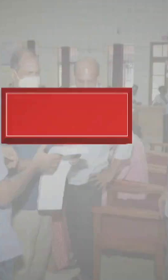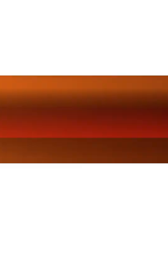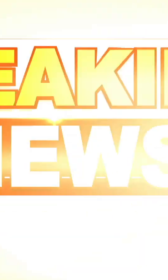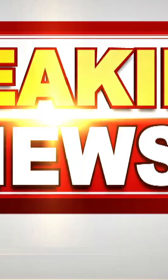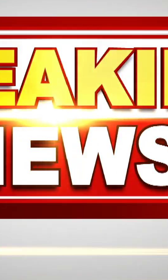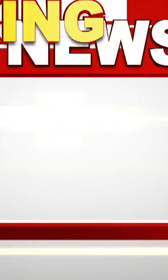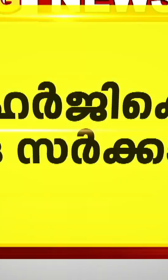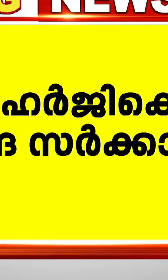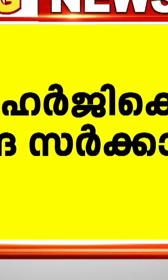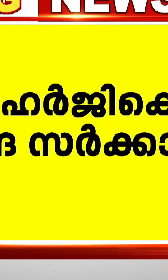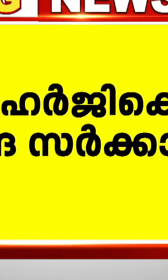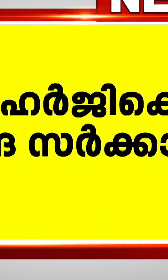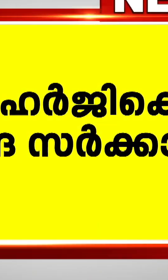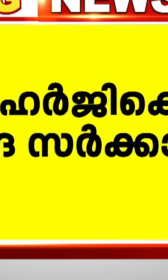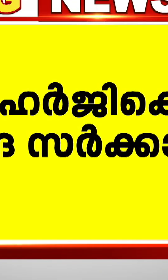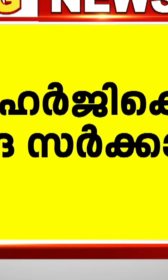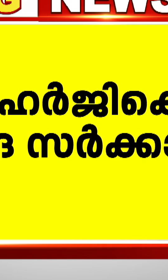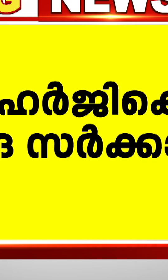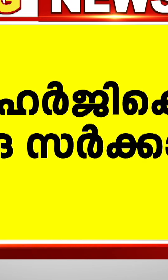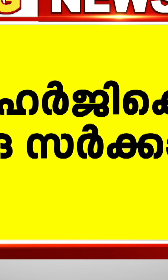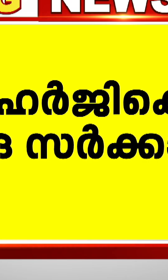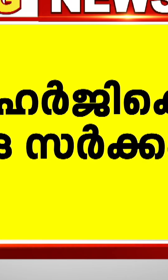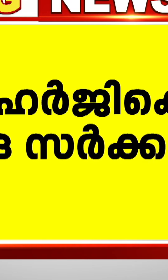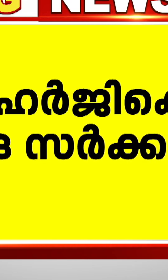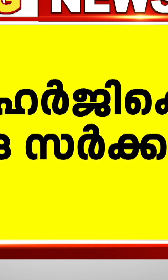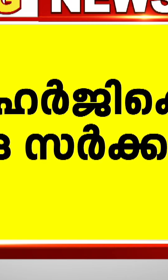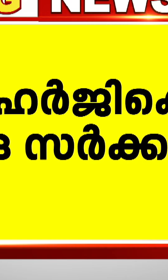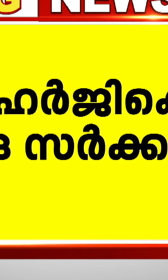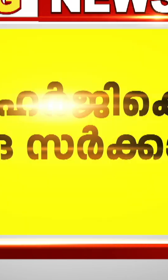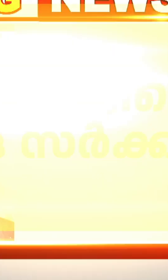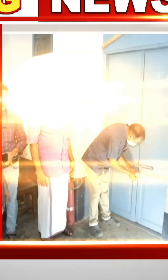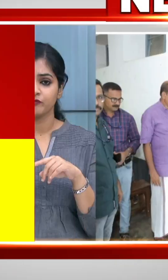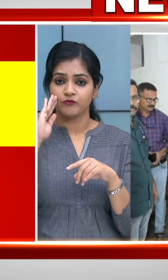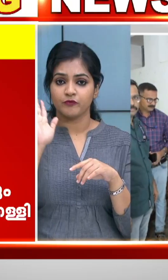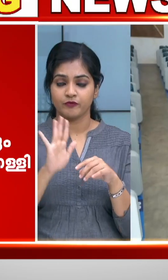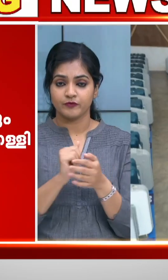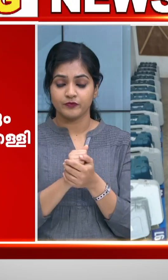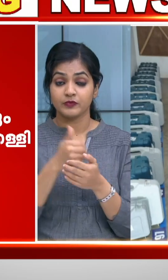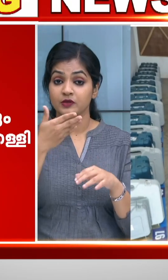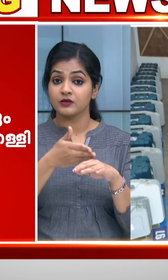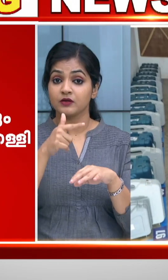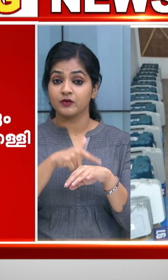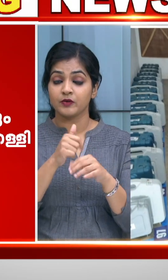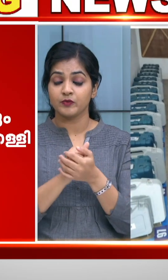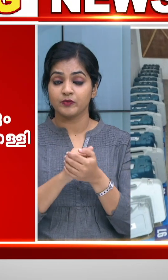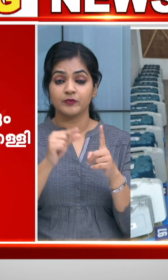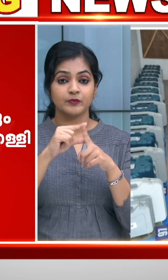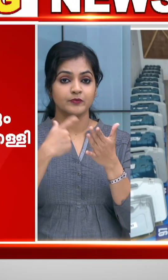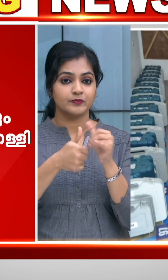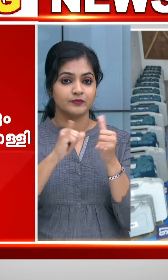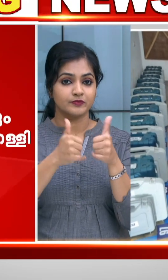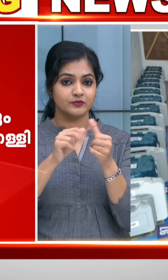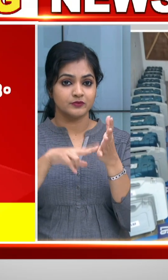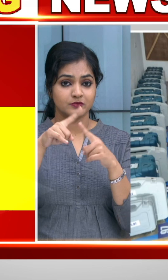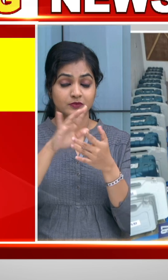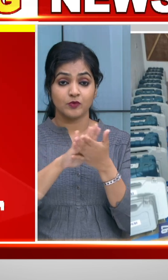പറ്റിയിട്ടില്ല, ഏതെങ്കിലും വിധത്തിലുള്ള ഒരു അപാകത കണ്ടെത്തിയിട്ടില്ല എന്നാണ് അറിയിച്ചിരിക്കുന്നതെന്ന് പറഞ്ഞു. ആ സമയത്ത് പ്രശാന്ത് ഭൂഷൺ രാവിലെ